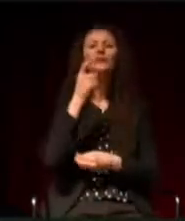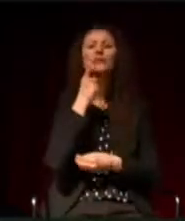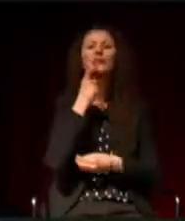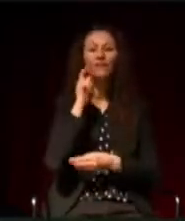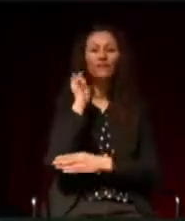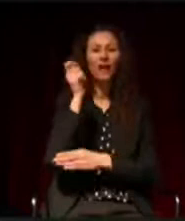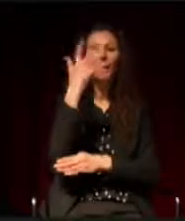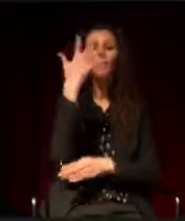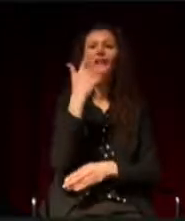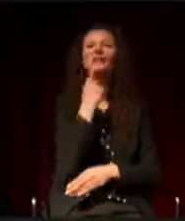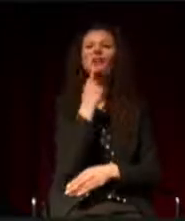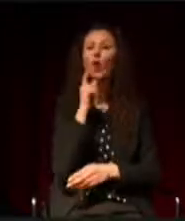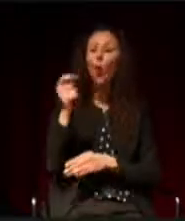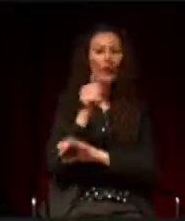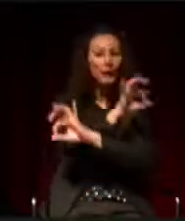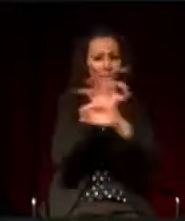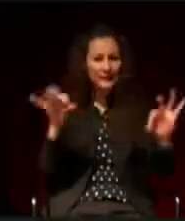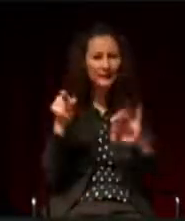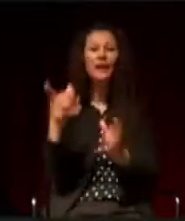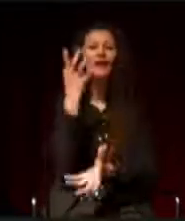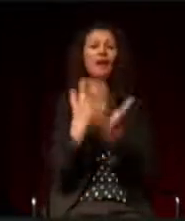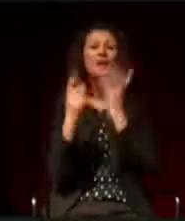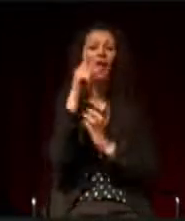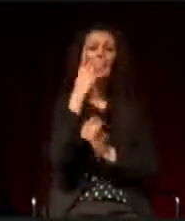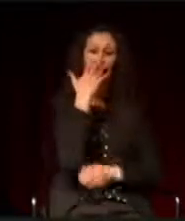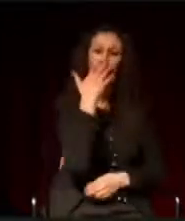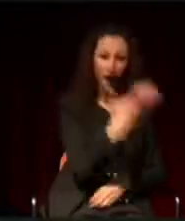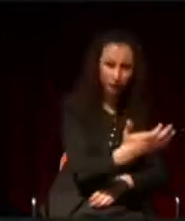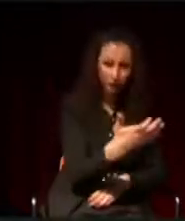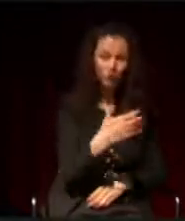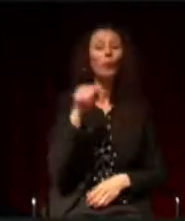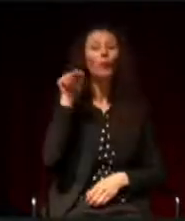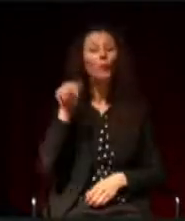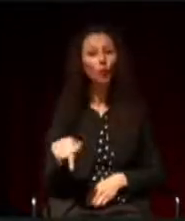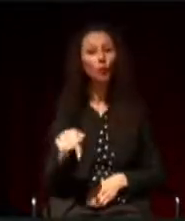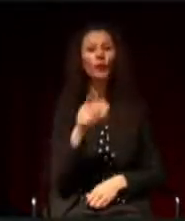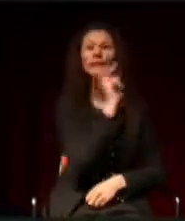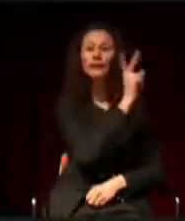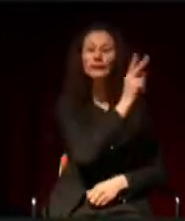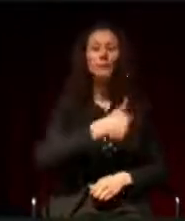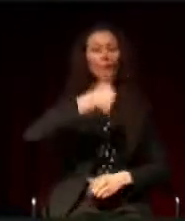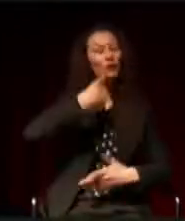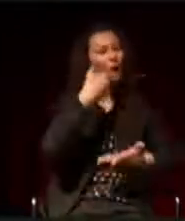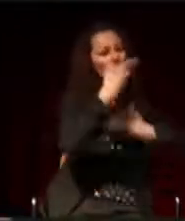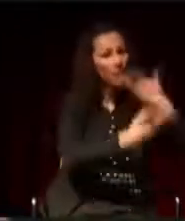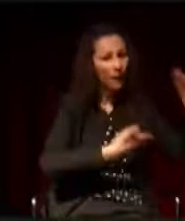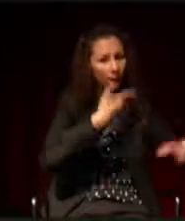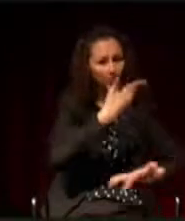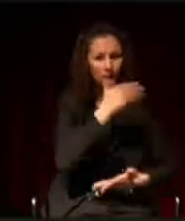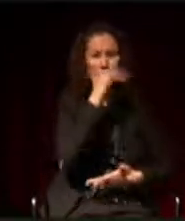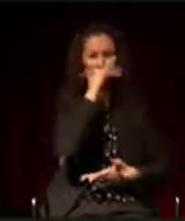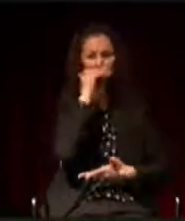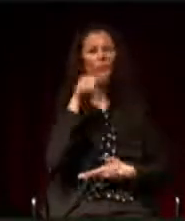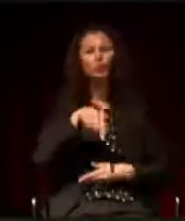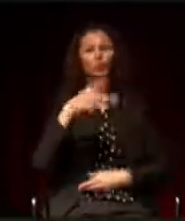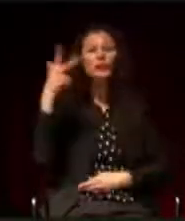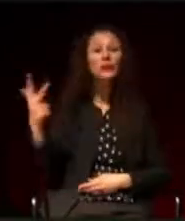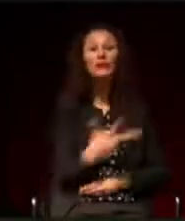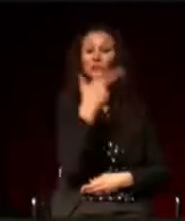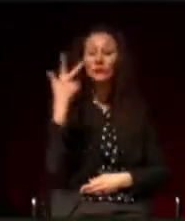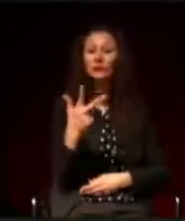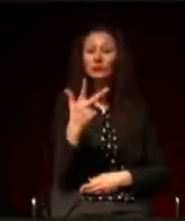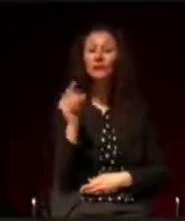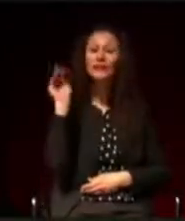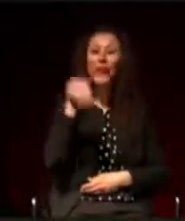vadeli 5 yıl ödemesiz bir kaynak yaratmıştık. Bunu kendisine arz ettim. Bunun hızlı bir